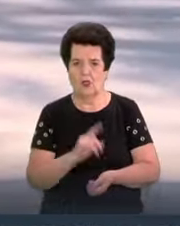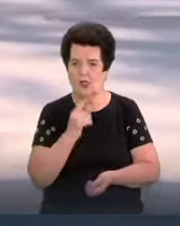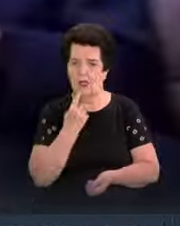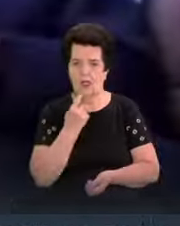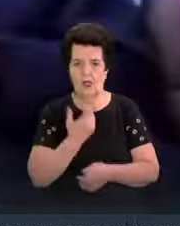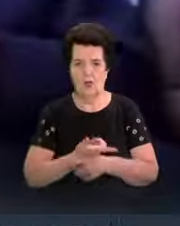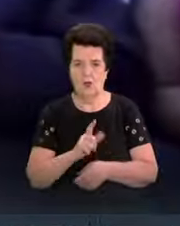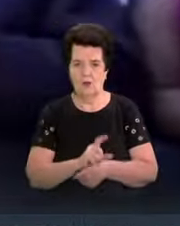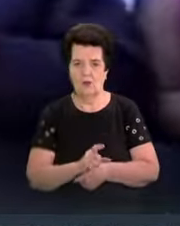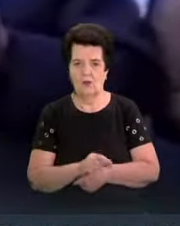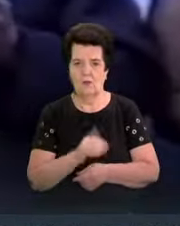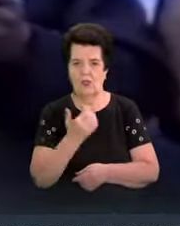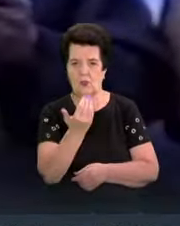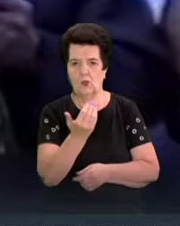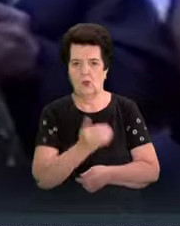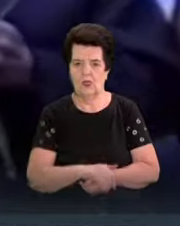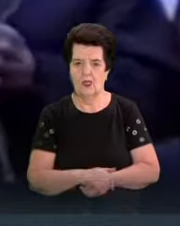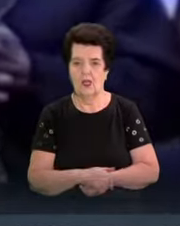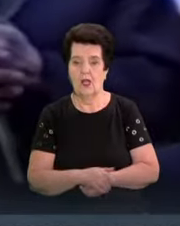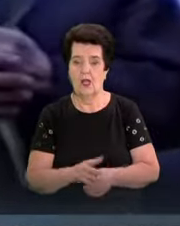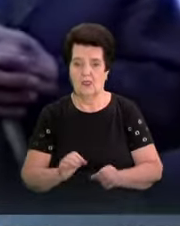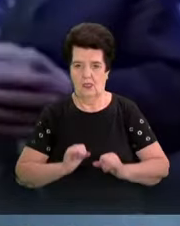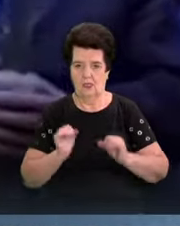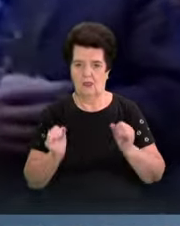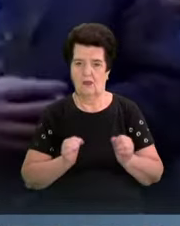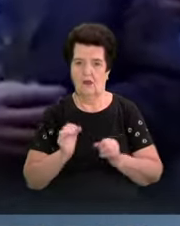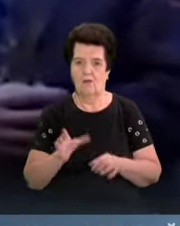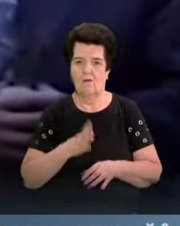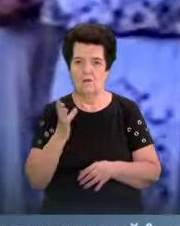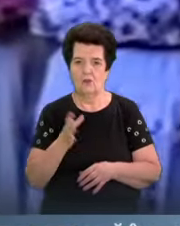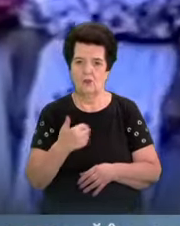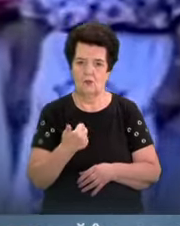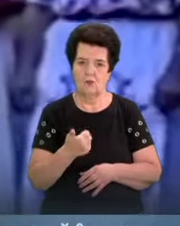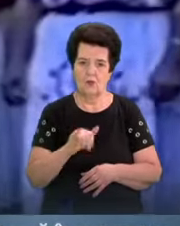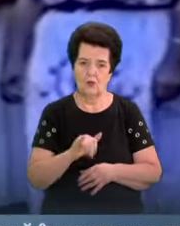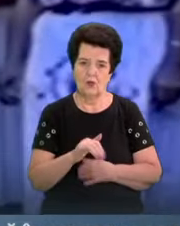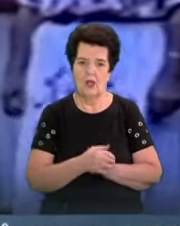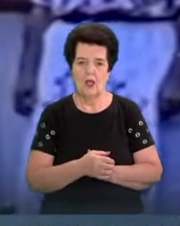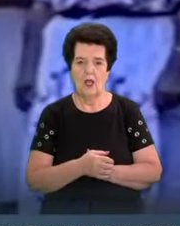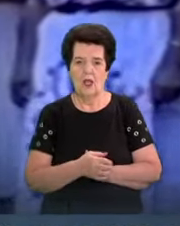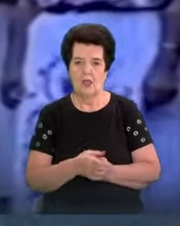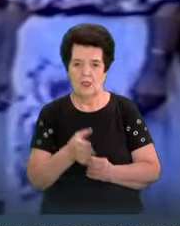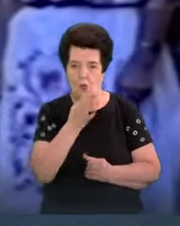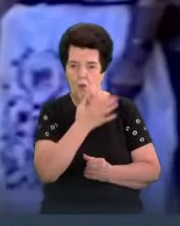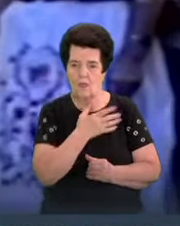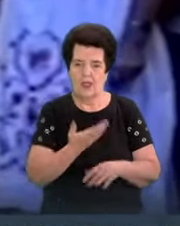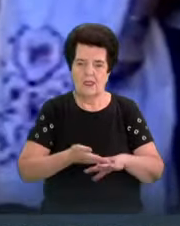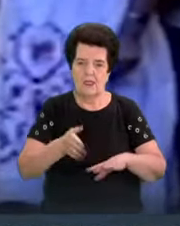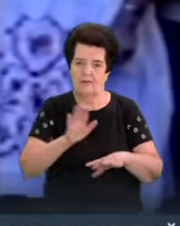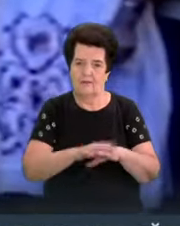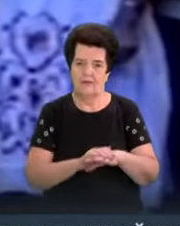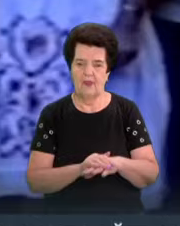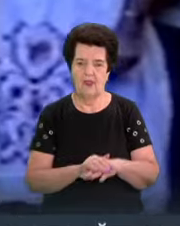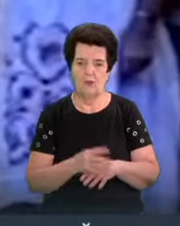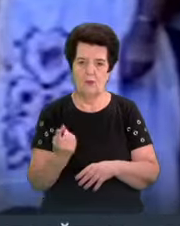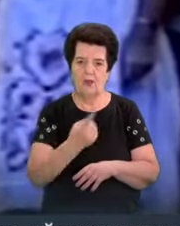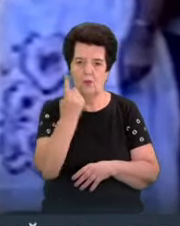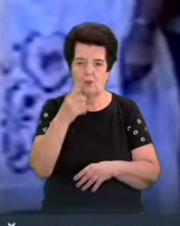greu a fost pentru el, dar s-a stăruit. A fost și bun, dar a fost totuși o perioadă grea pentru el, că el a fost